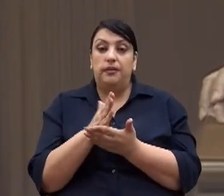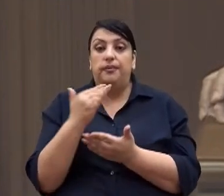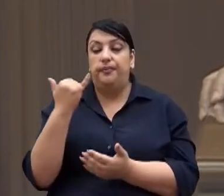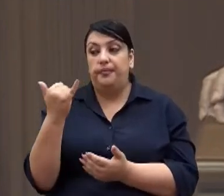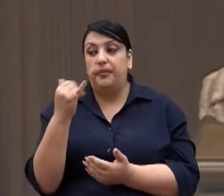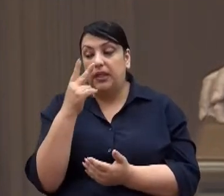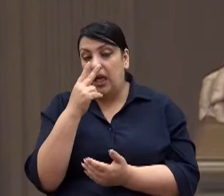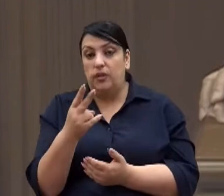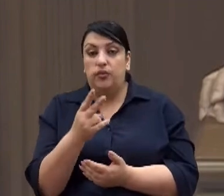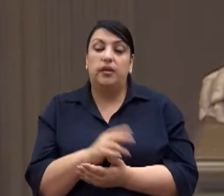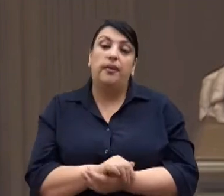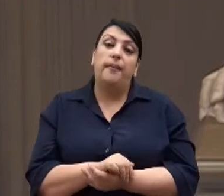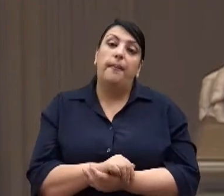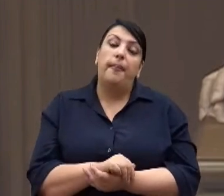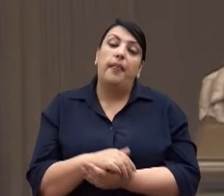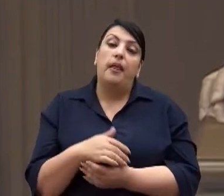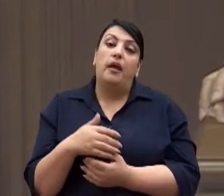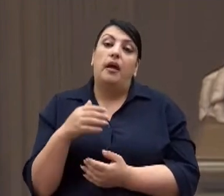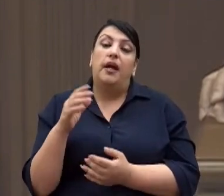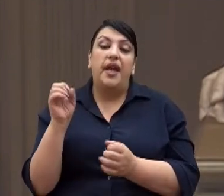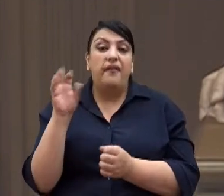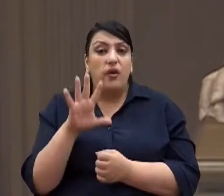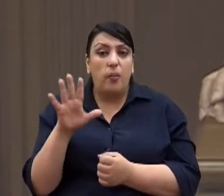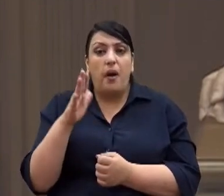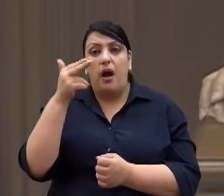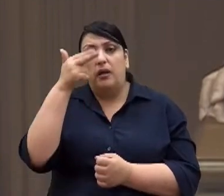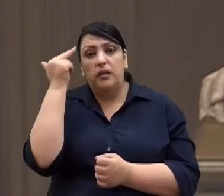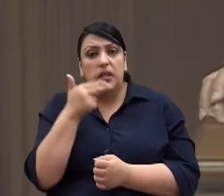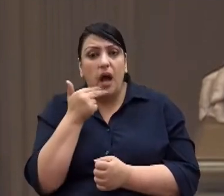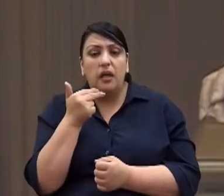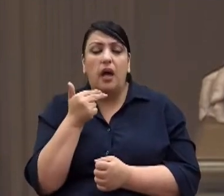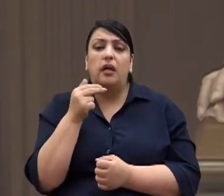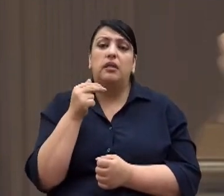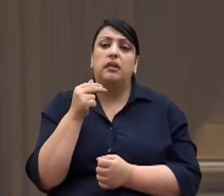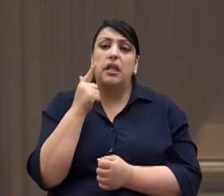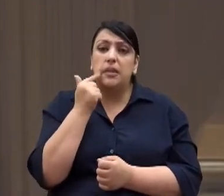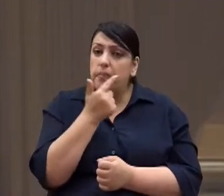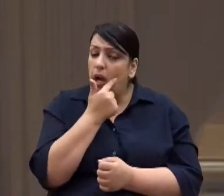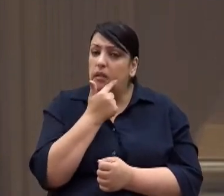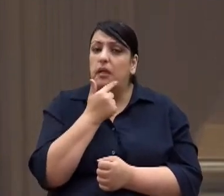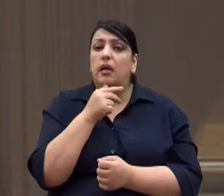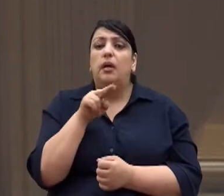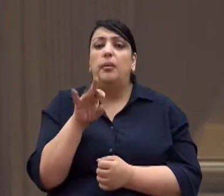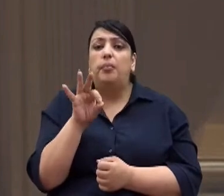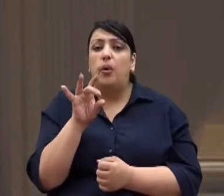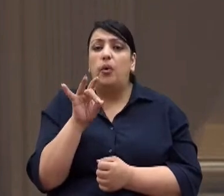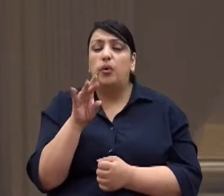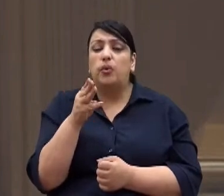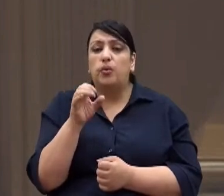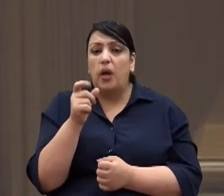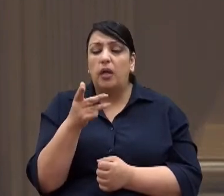նկատառումներից, հարավային Եվրոպան, Իտալիան, Իսպանիան, Պորտուգալիան, հետո